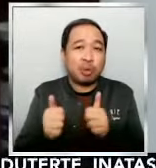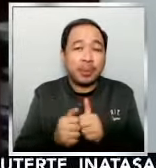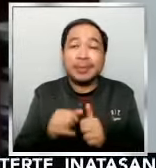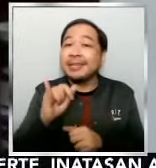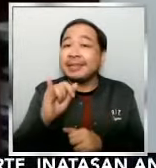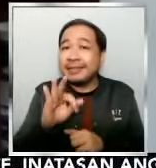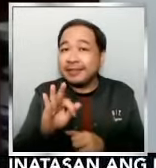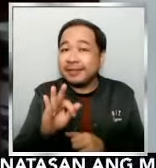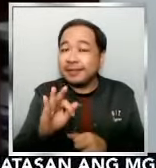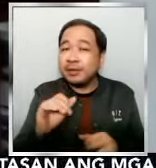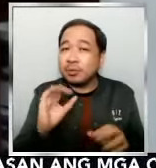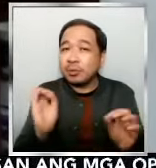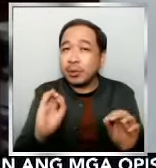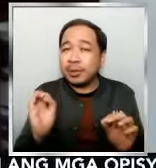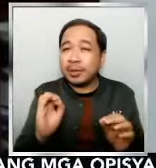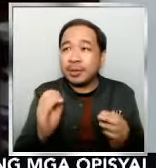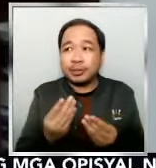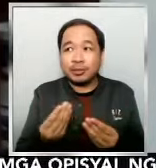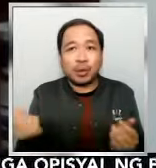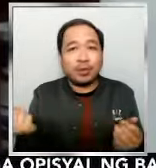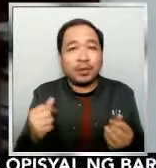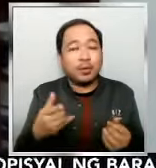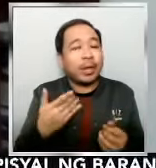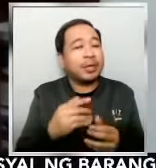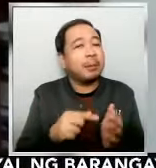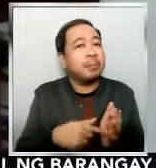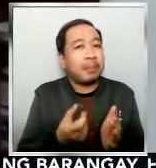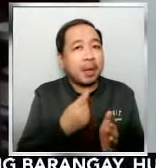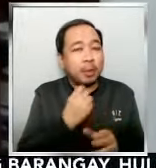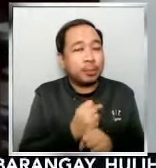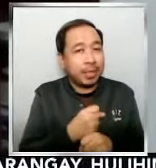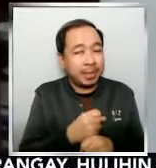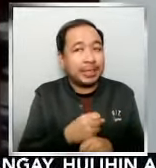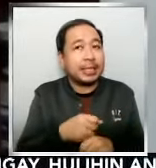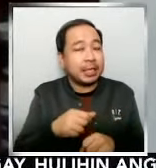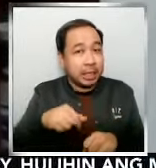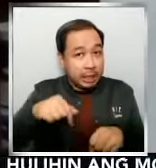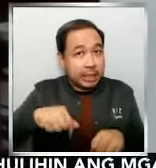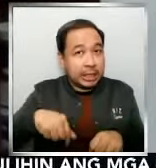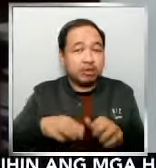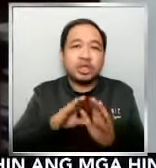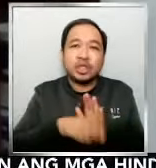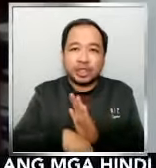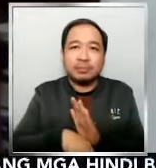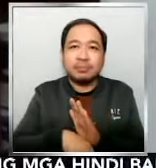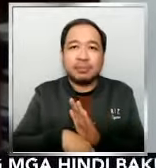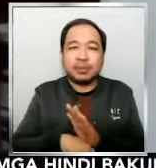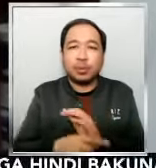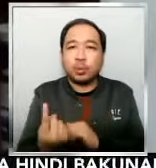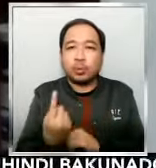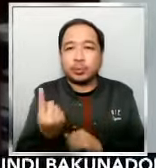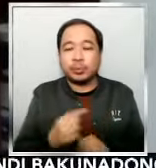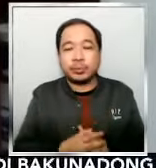nagagawa ang gamot at nabibenta sa butika na murang-mura halaga.